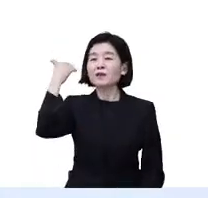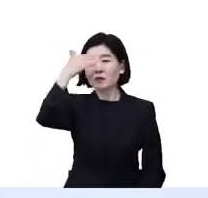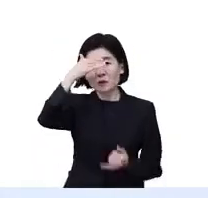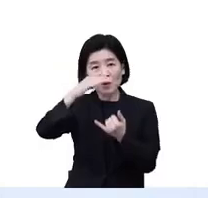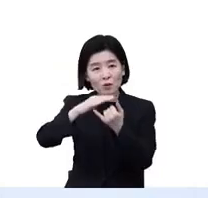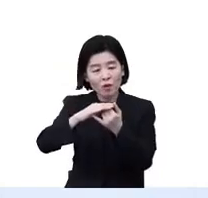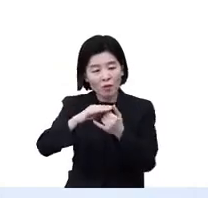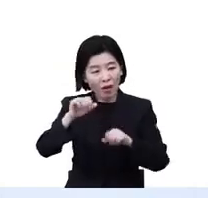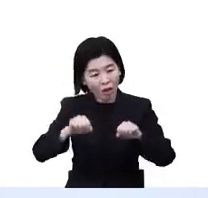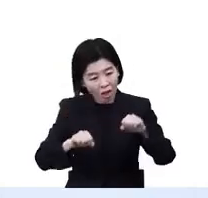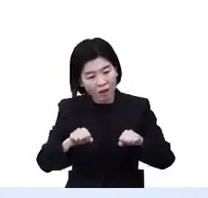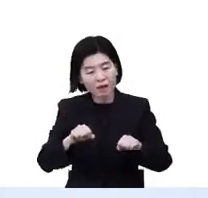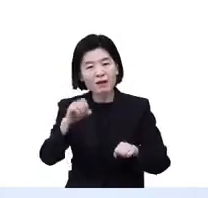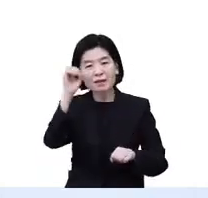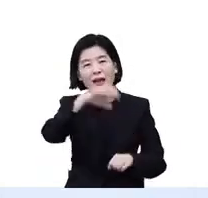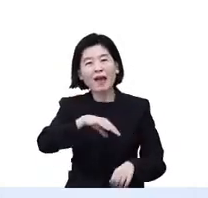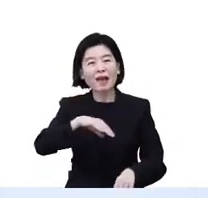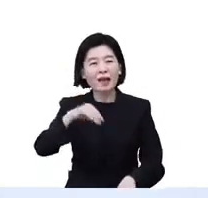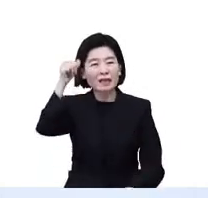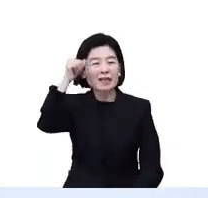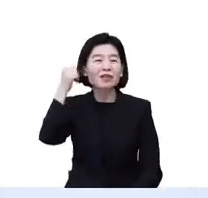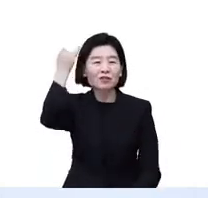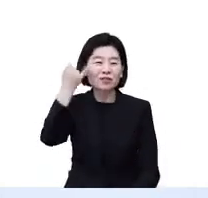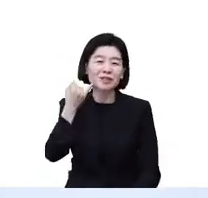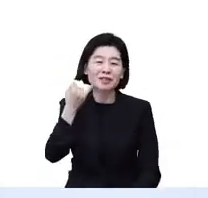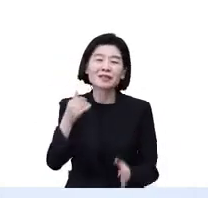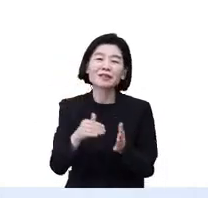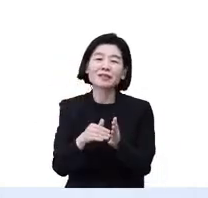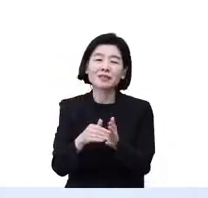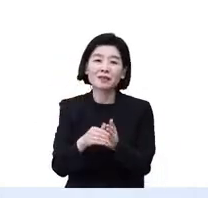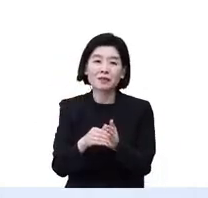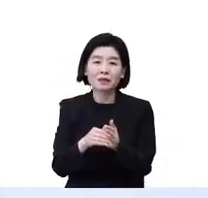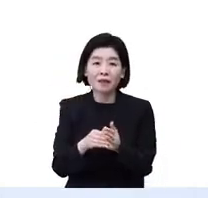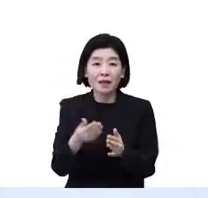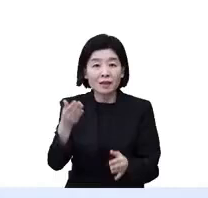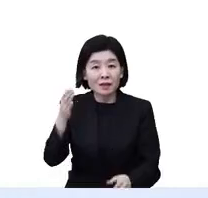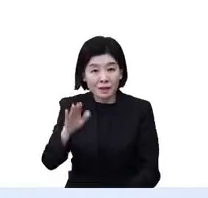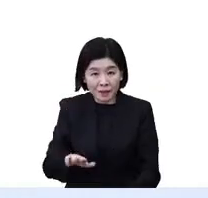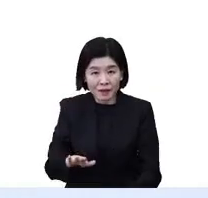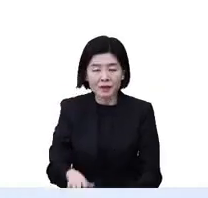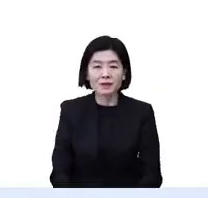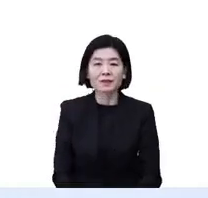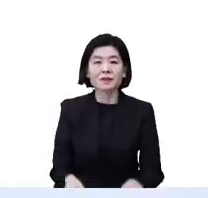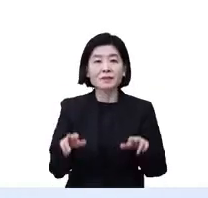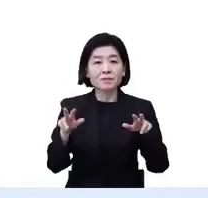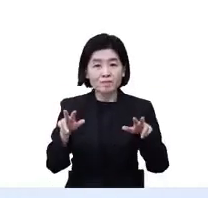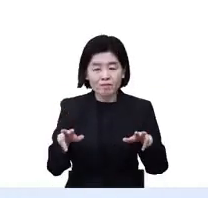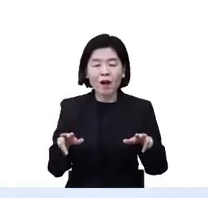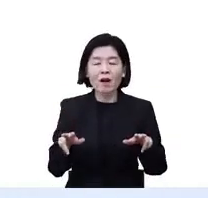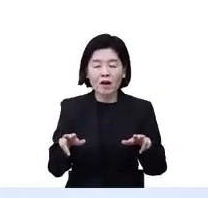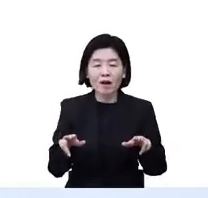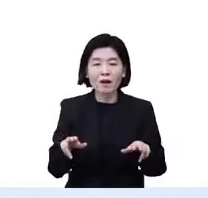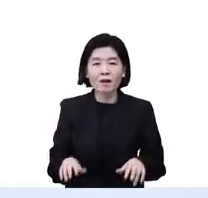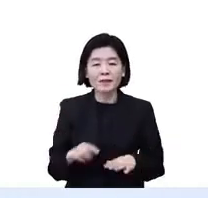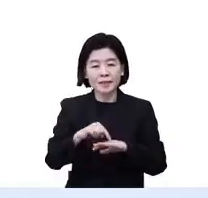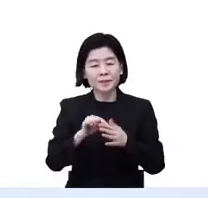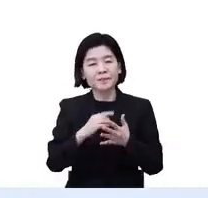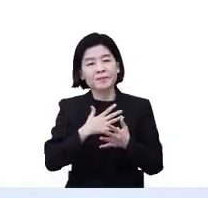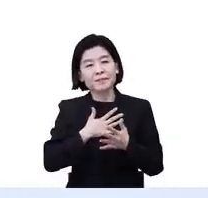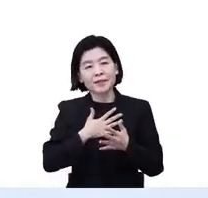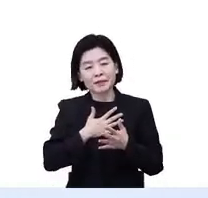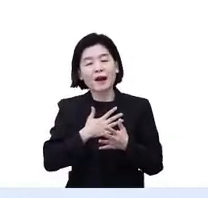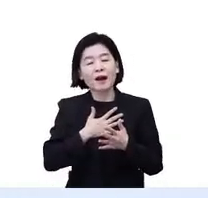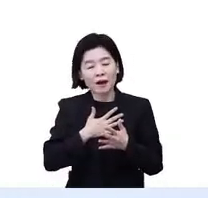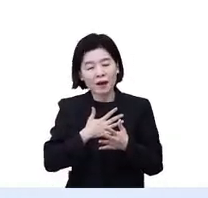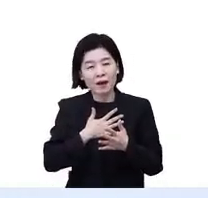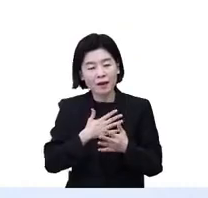이러한 행동들을 그냥 다 사춘기야라는 하나의 카테고리로 묶어서 그냥 넘겼었다면 이제는 조금 더 심리적으로 접근을